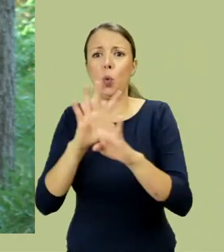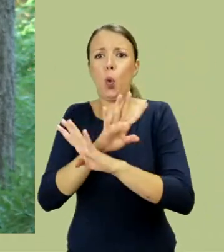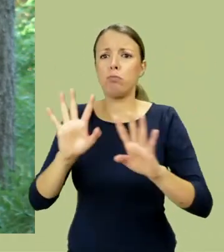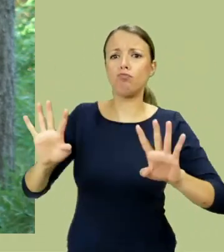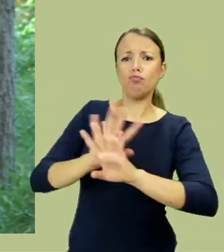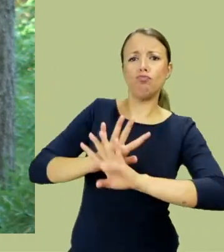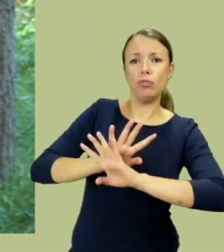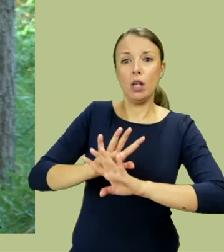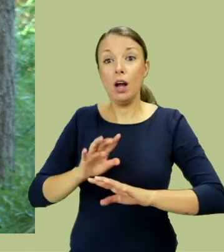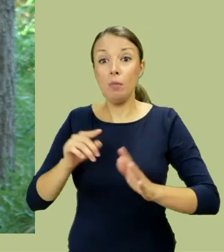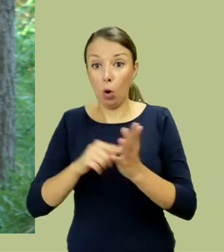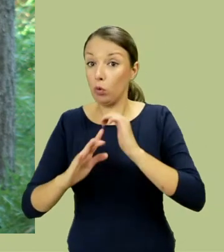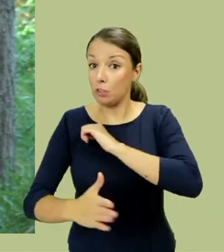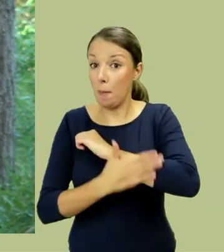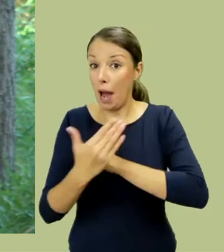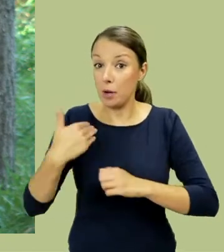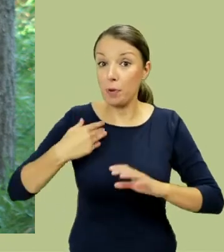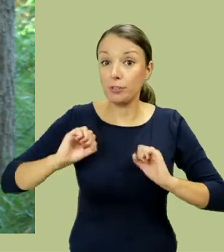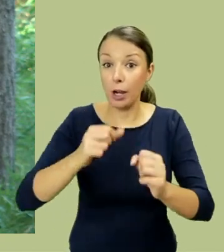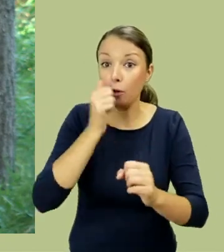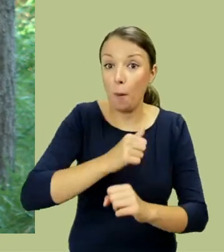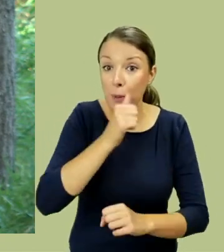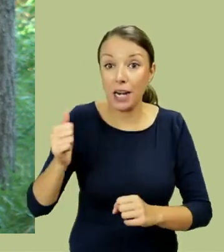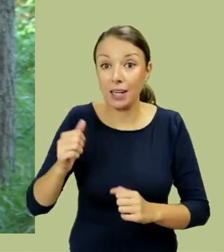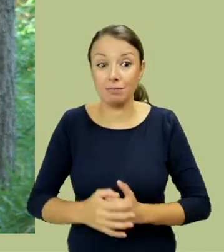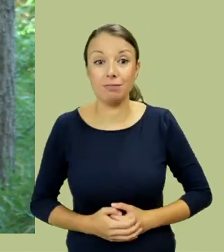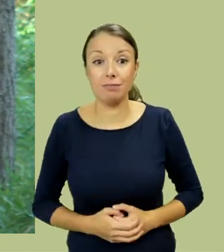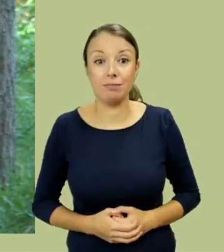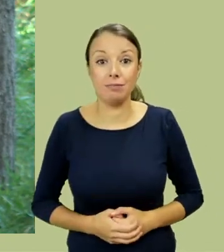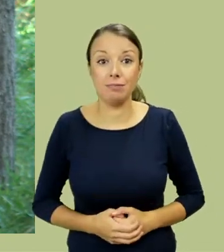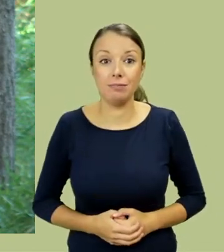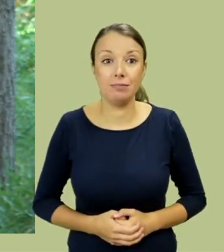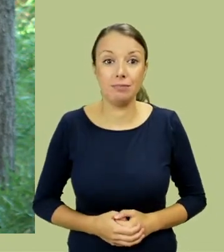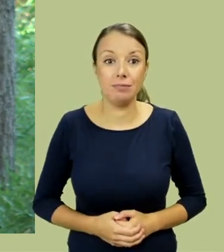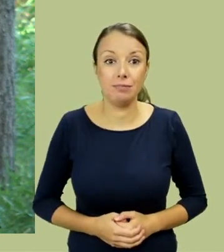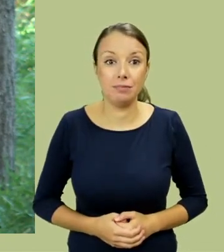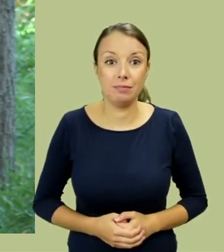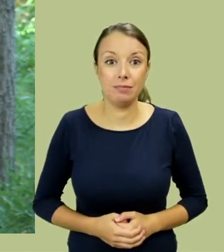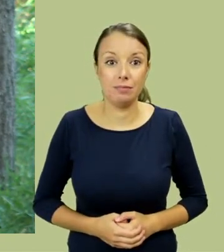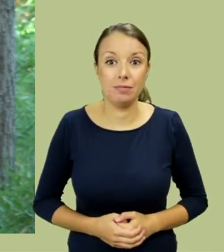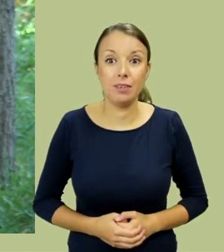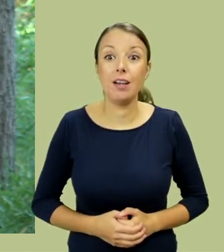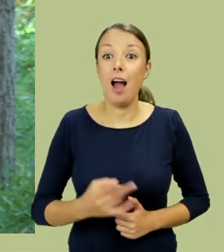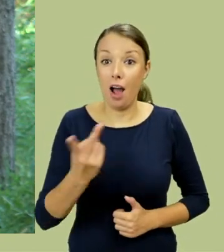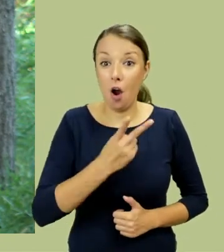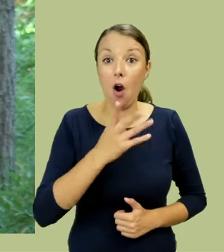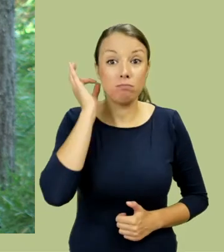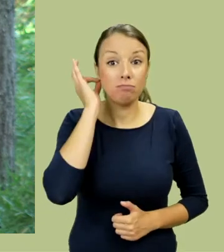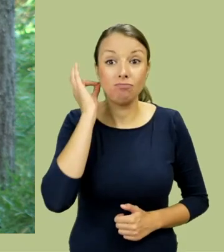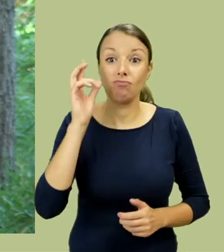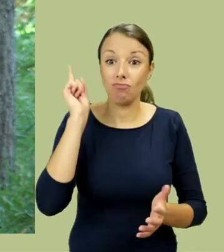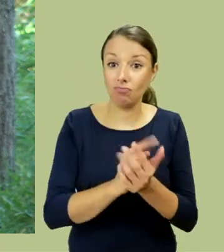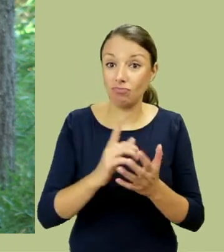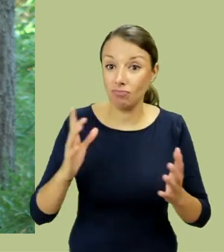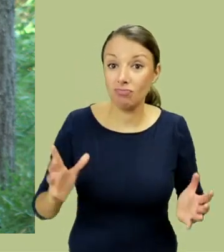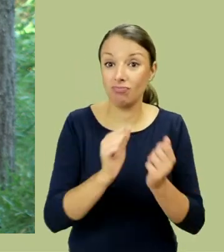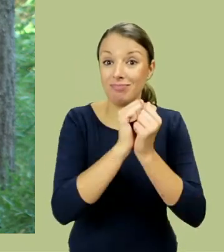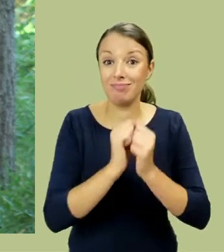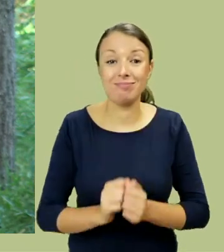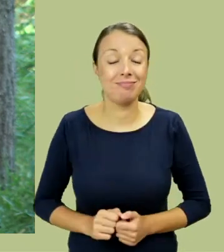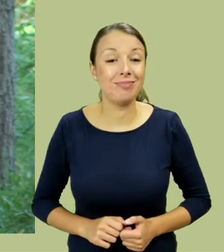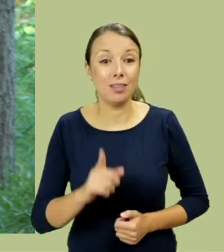działania konspiracyjne. I pomogli zrobić tłum, one się obie uratowały. Ale takich aktów i